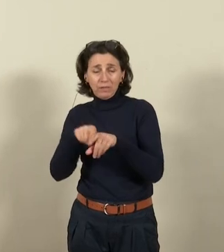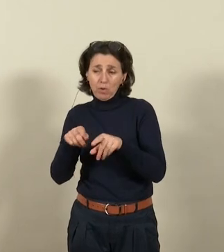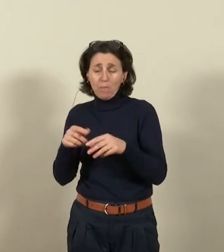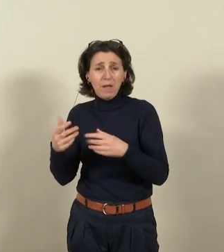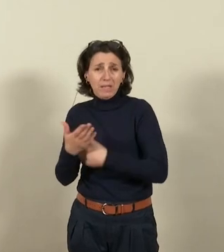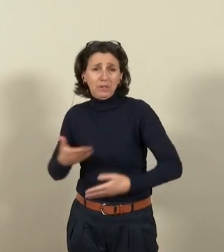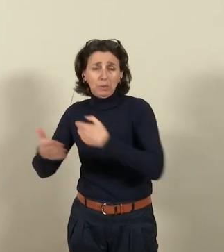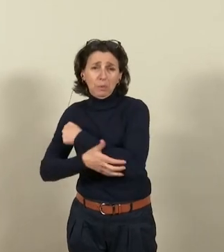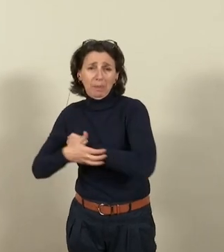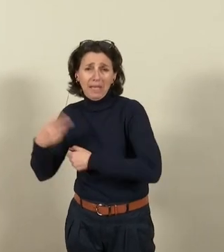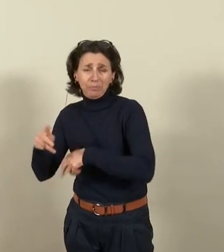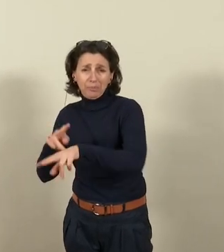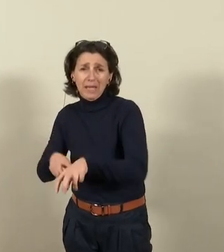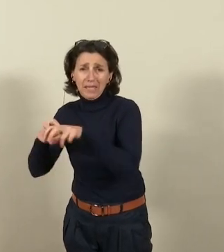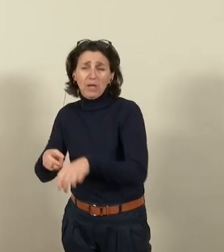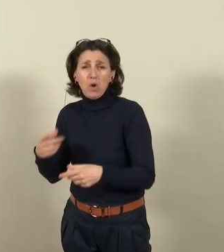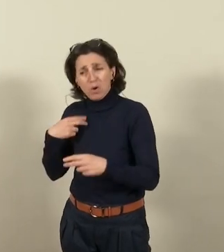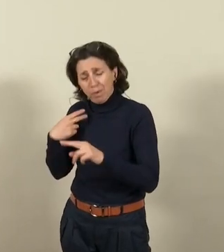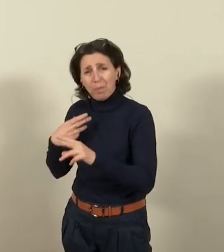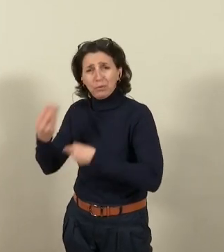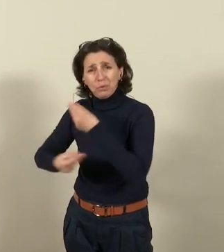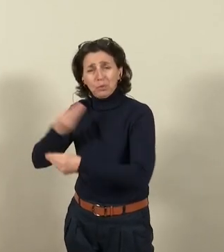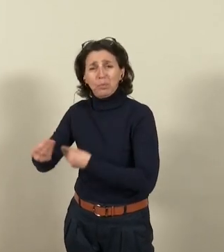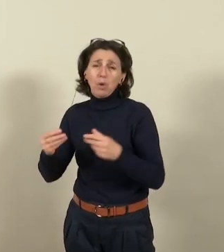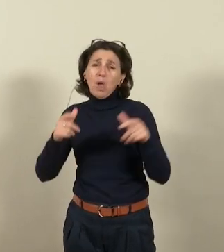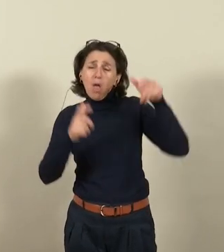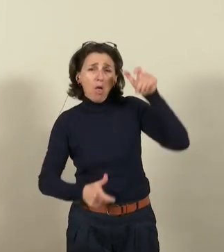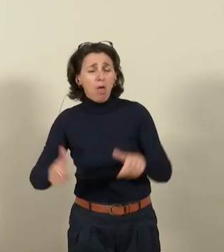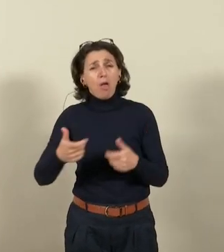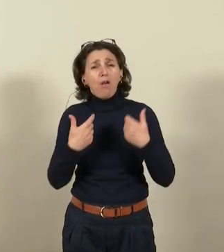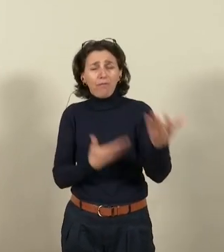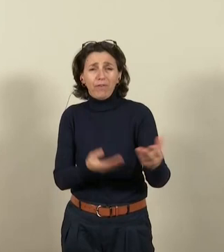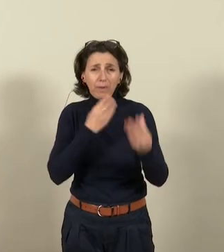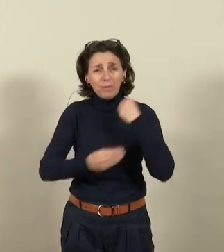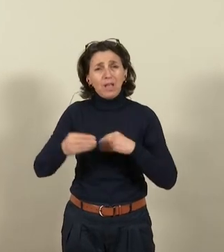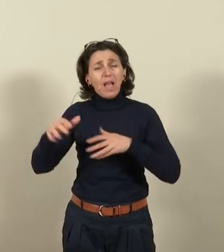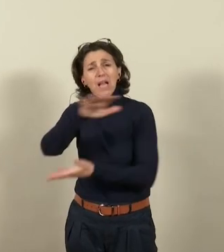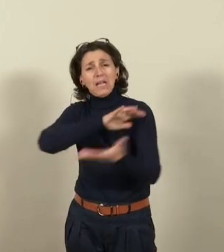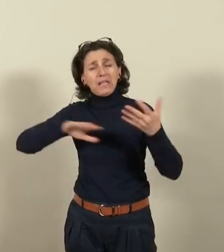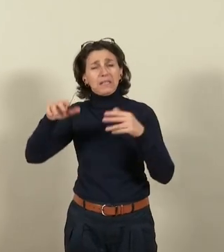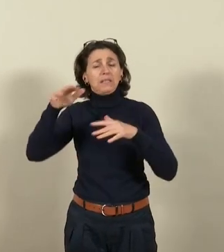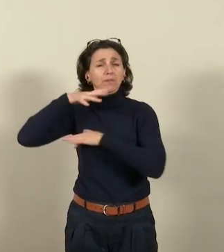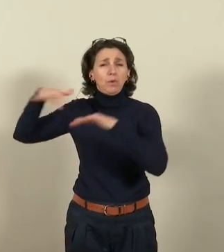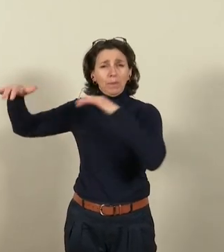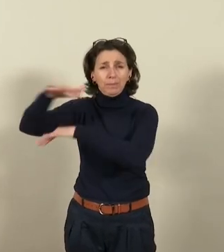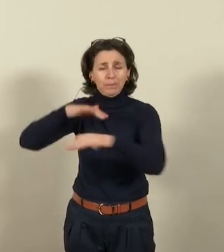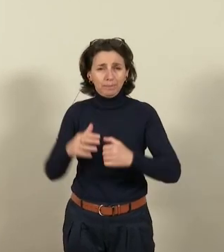agricole à la dégradation de l'offre alimentaire ainsi qu'à la crise environnementale merci pour votre